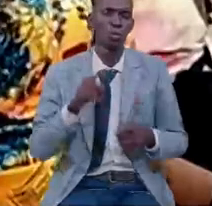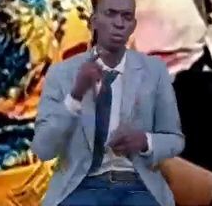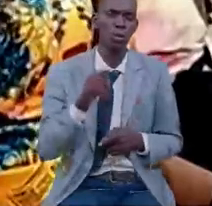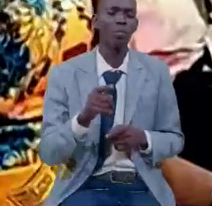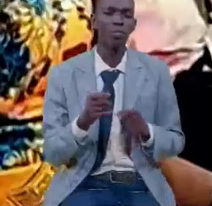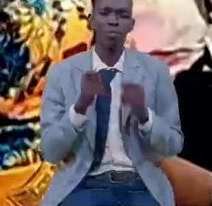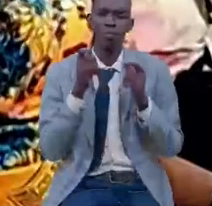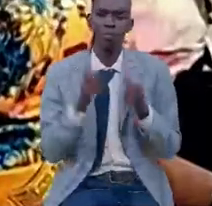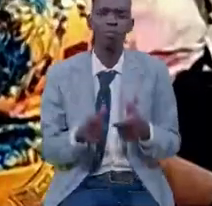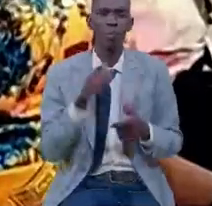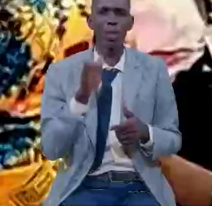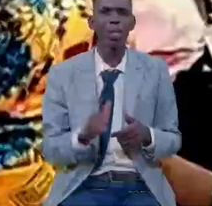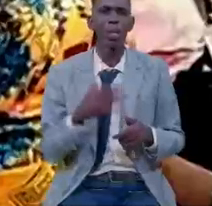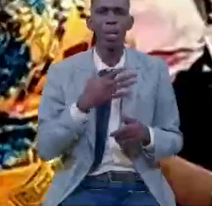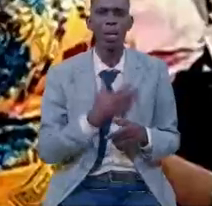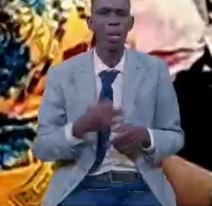et j'ôterai